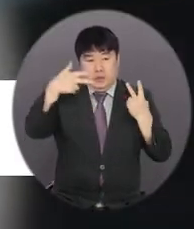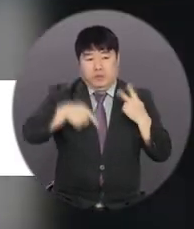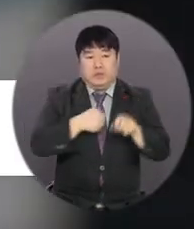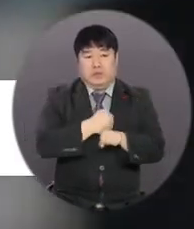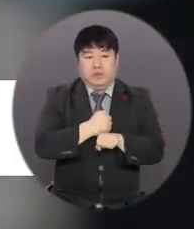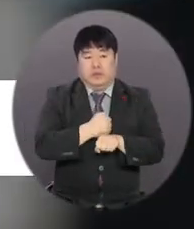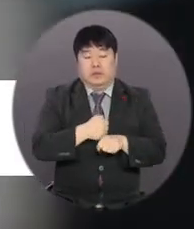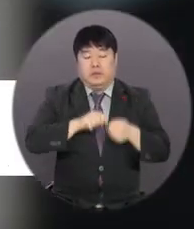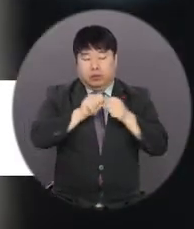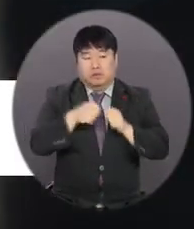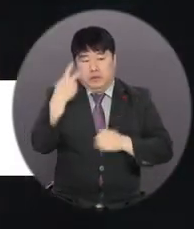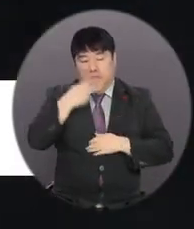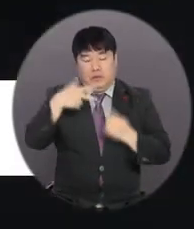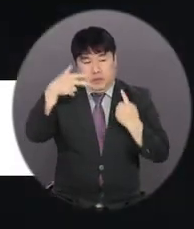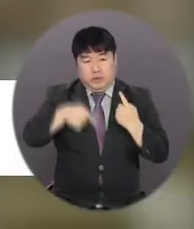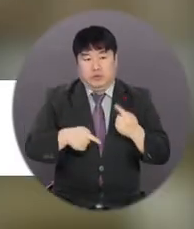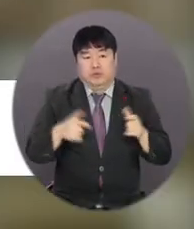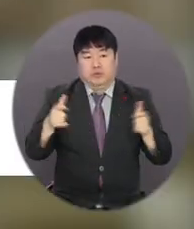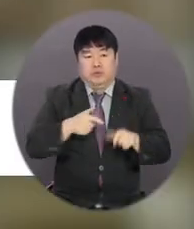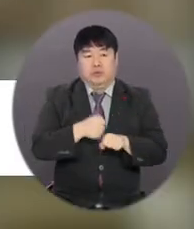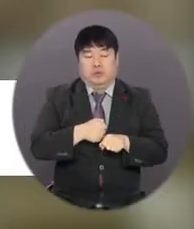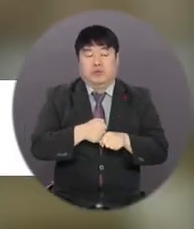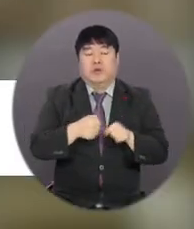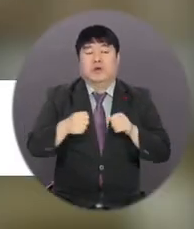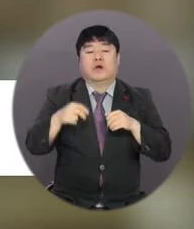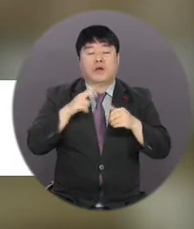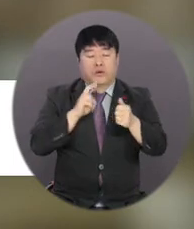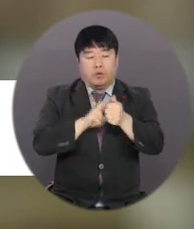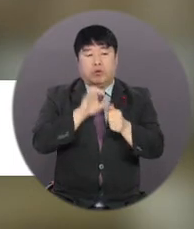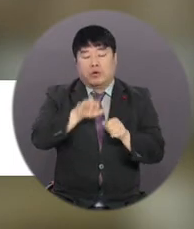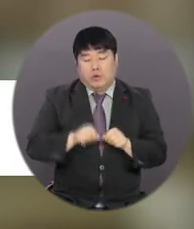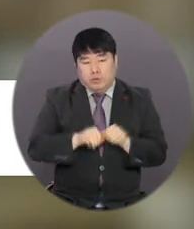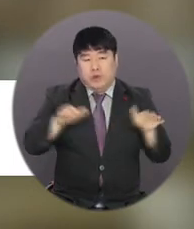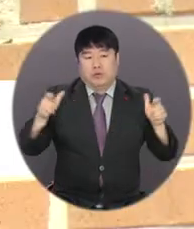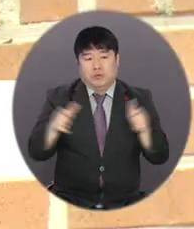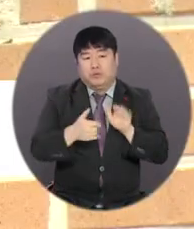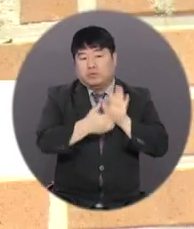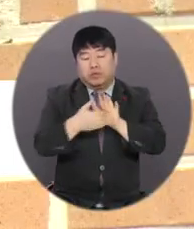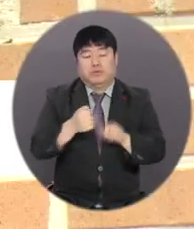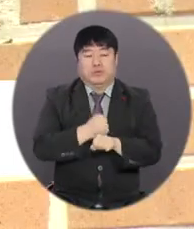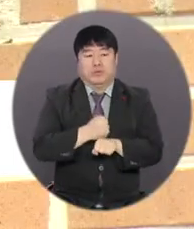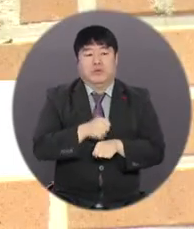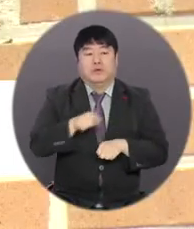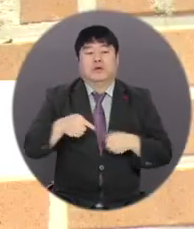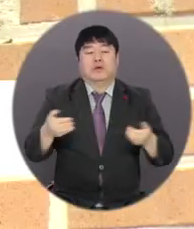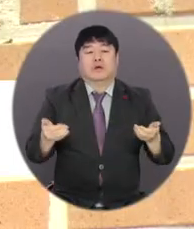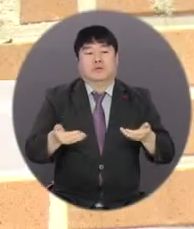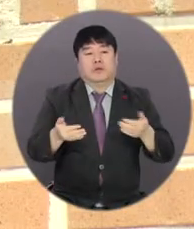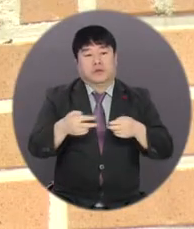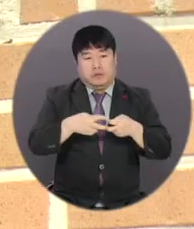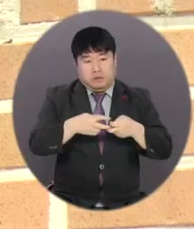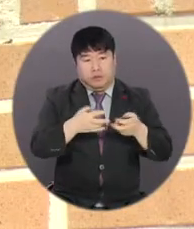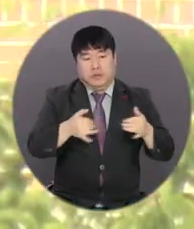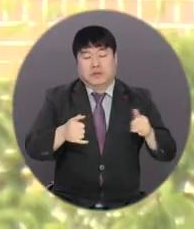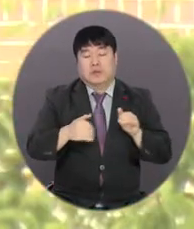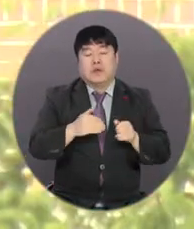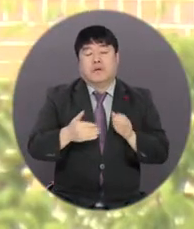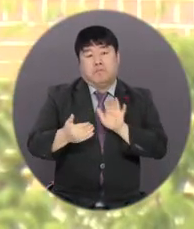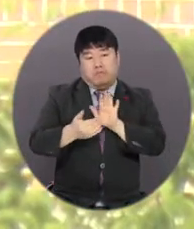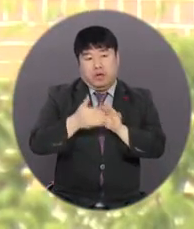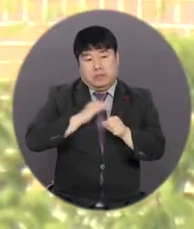줄여 요양시설 내 확산을 막기로 했습니다. 또 요양보호사 등 의료진이 방역수칙을 제대로 지키지 않은 게